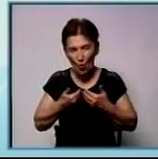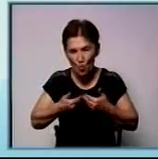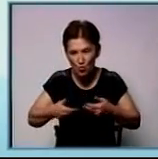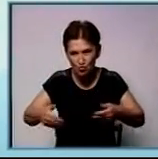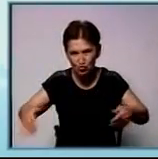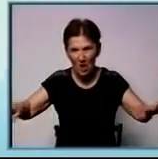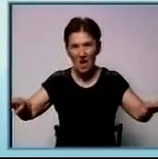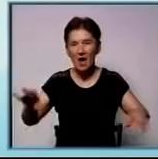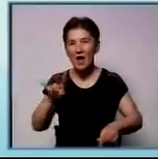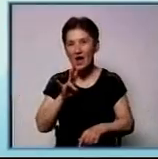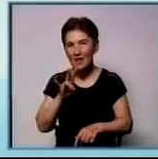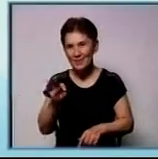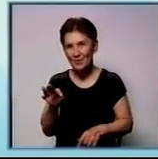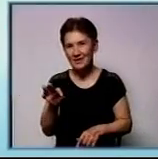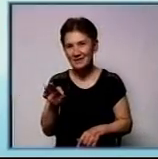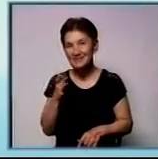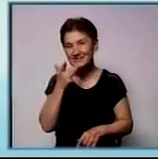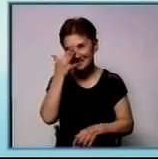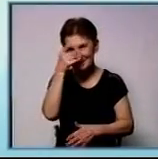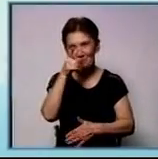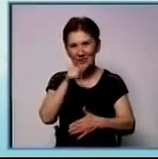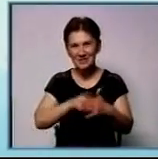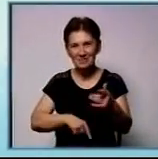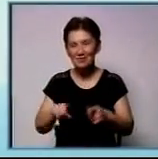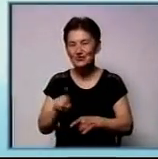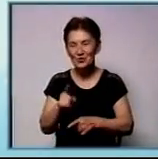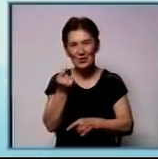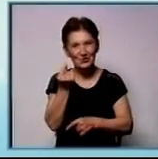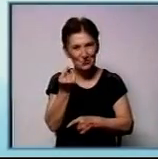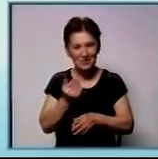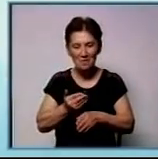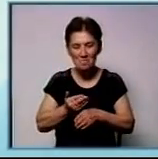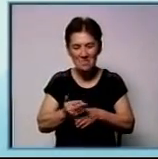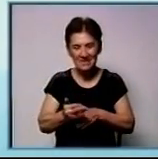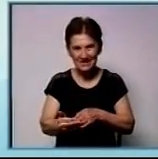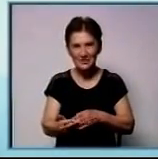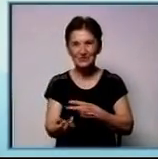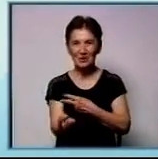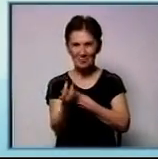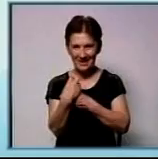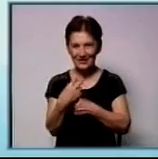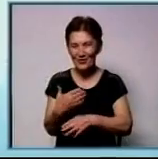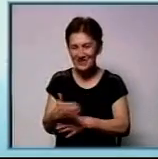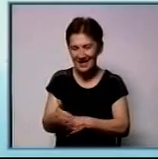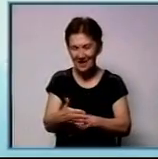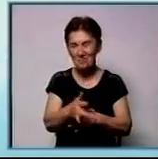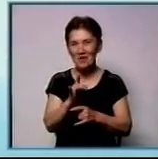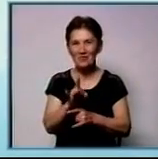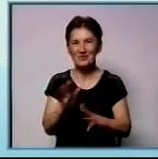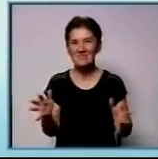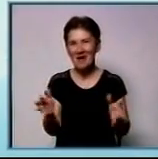дуже смачна. І сподіваємося, що чуть пізніше рибка до нас підійде і будемо продуктивно ловити.